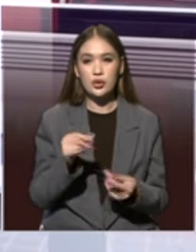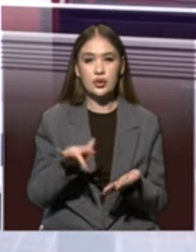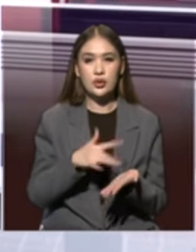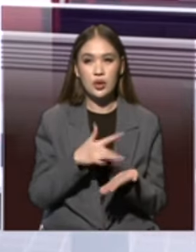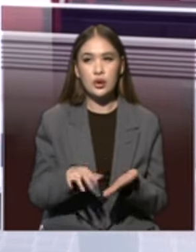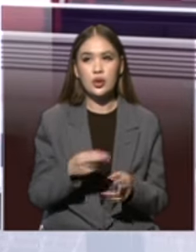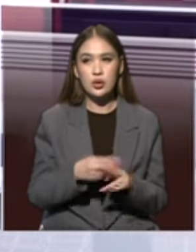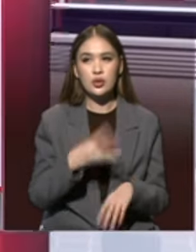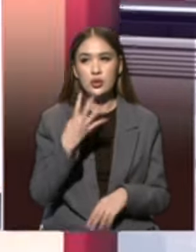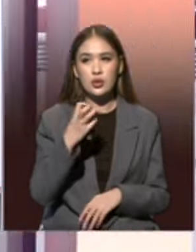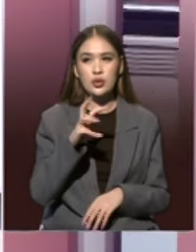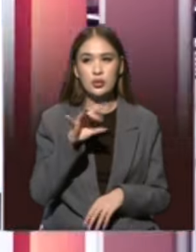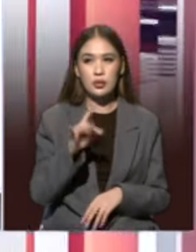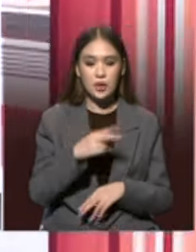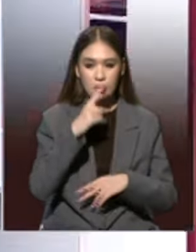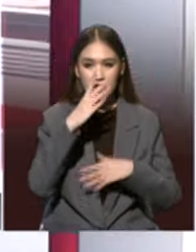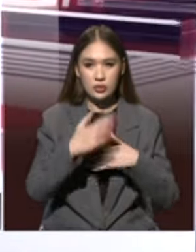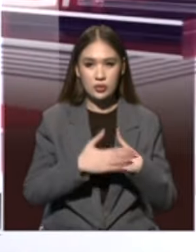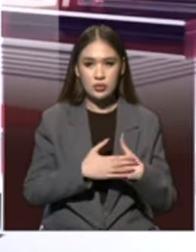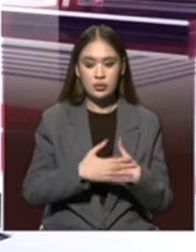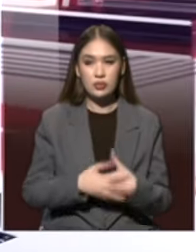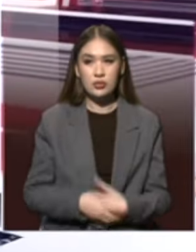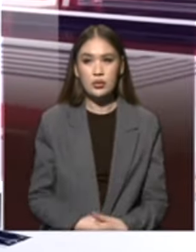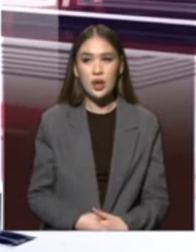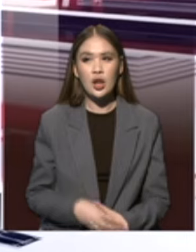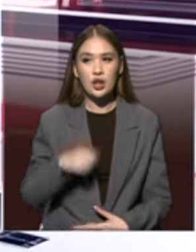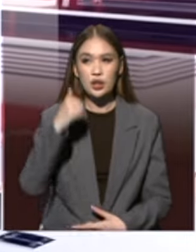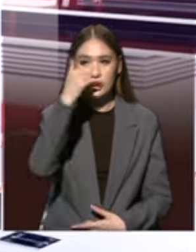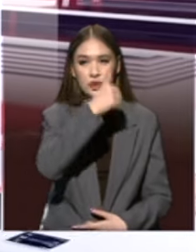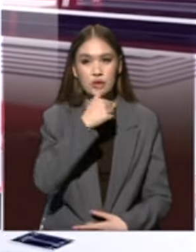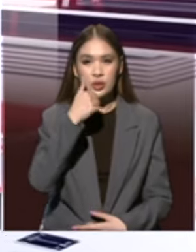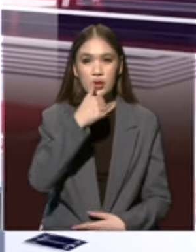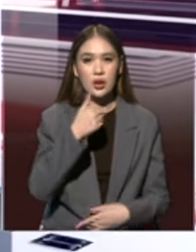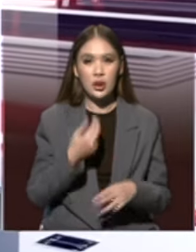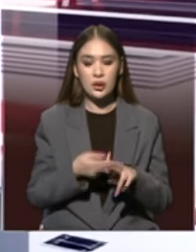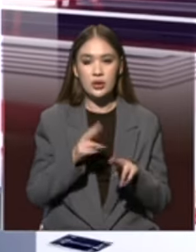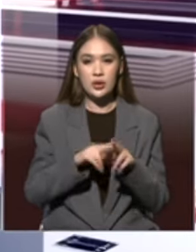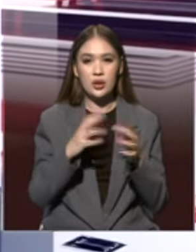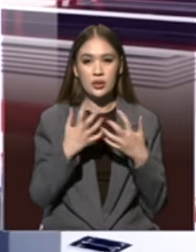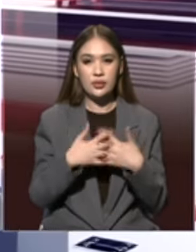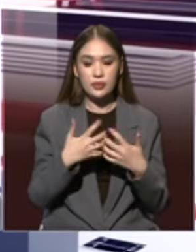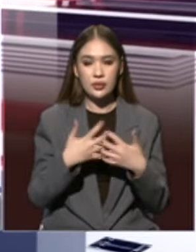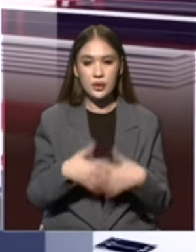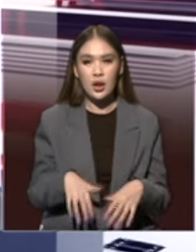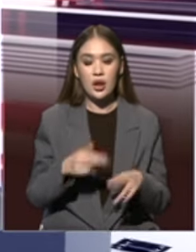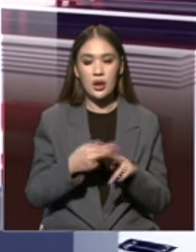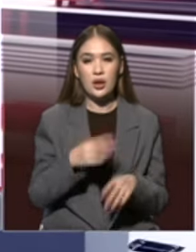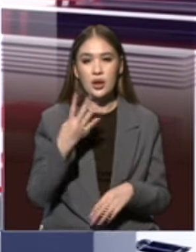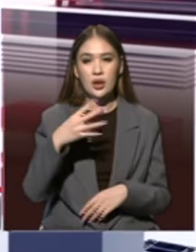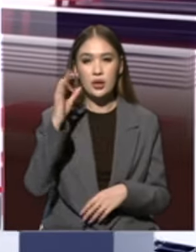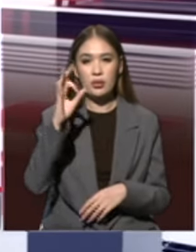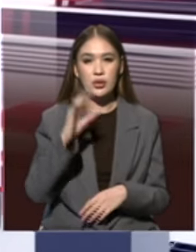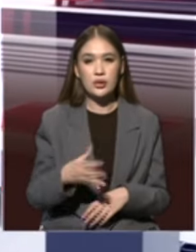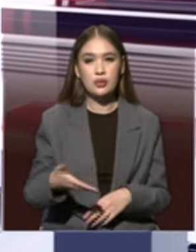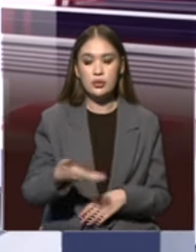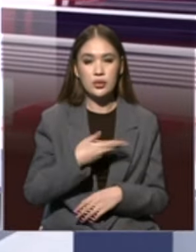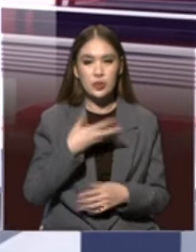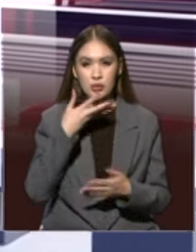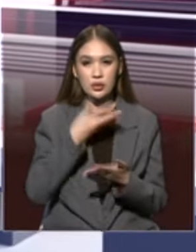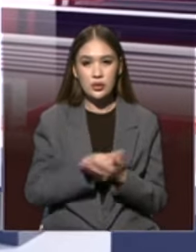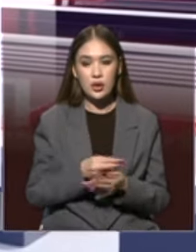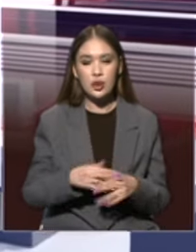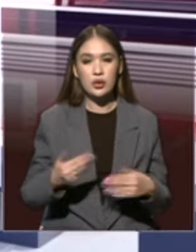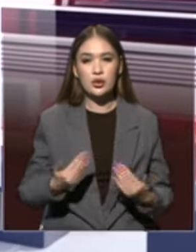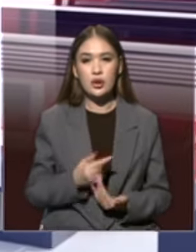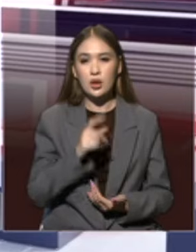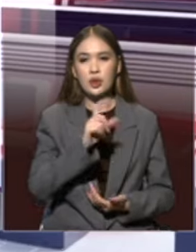шамамен 400 миллиард теңге. Бұл жылдық шығыс қой енді. Оның 40% біздің жеке бюджетіміз, тұрғындар бізге